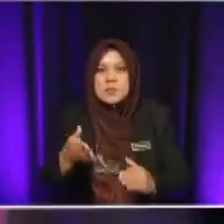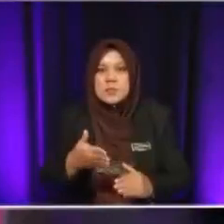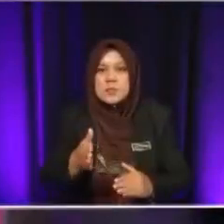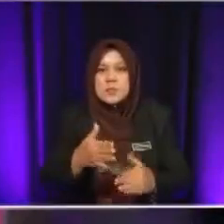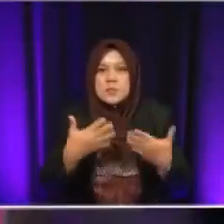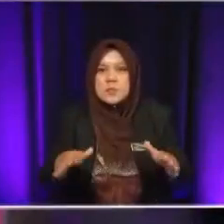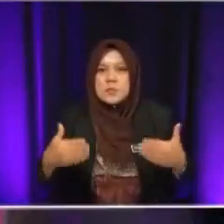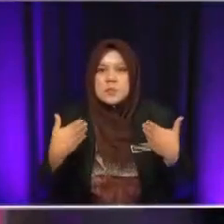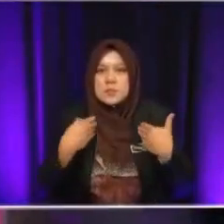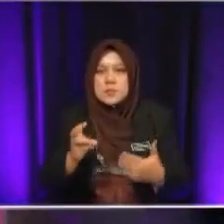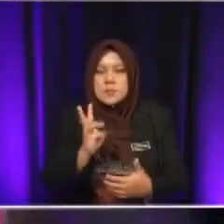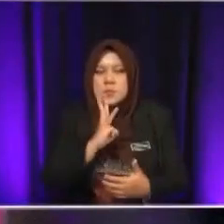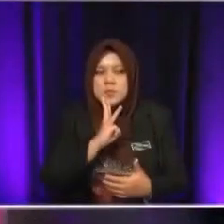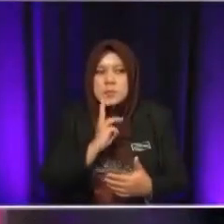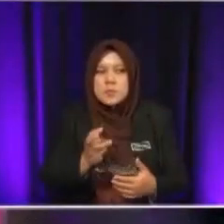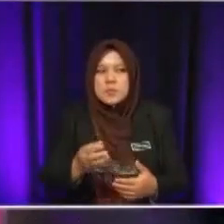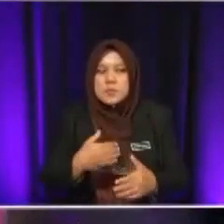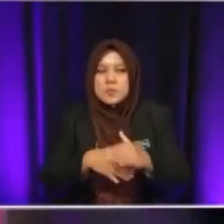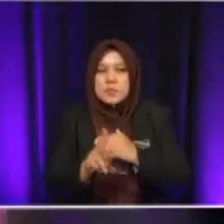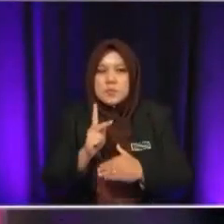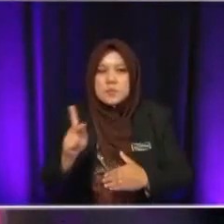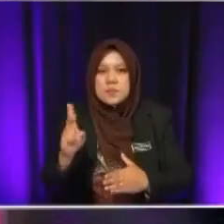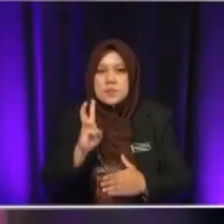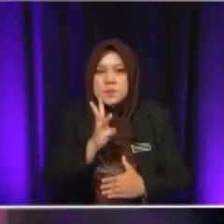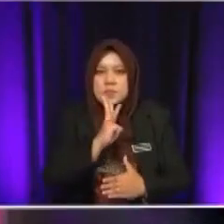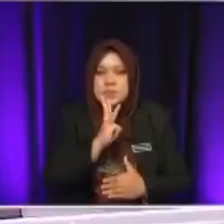terlalu penuh. Okey, so kita masukkan dia dulu.